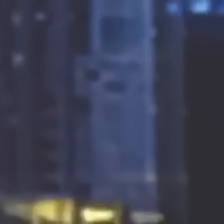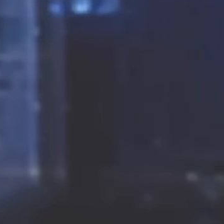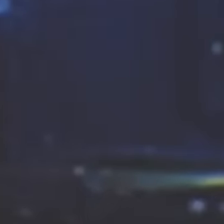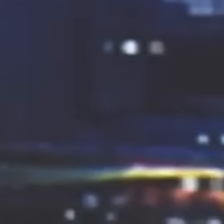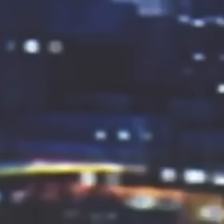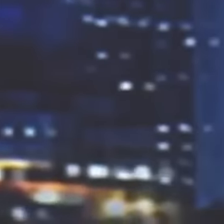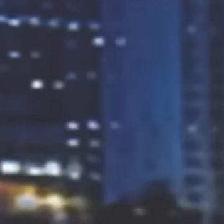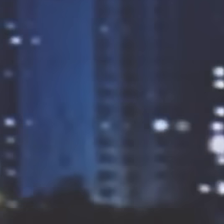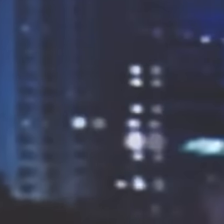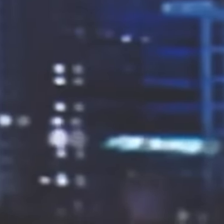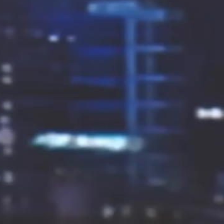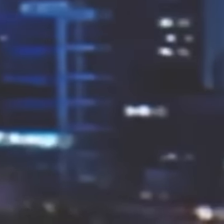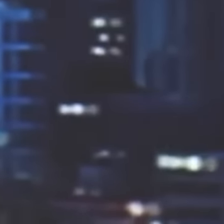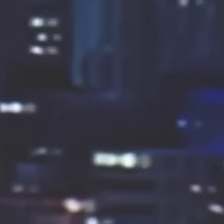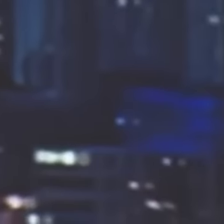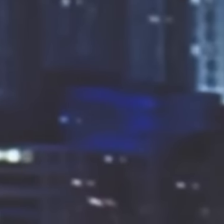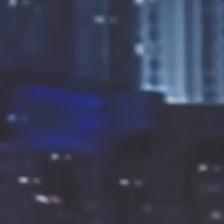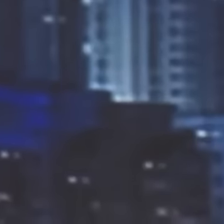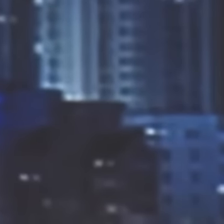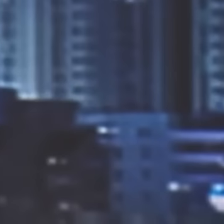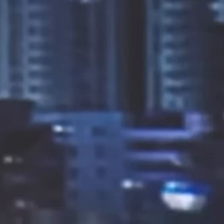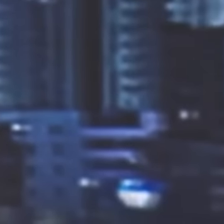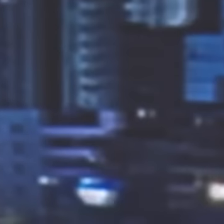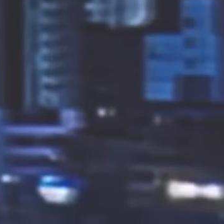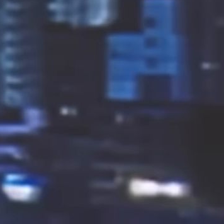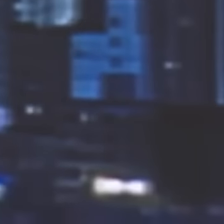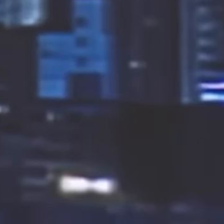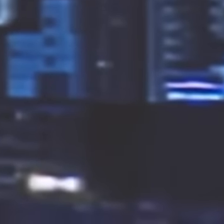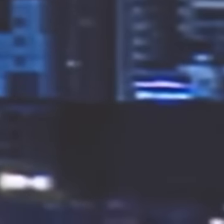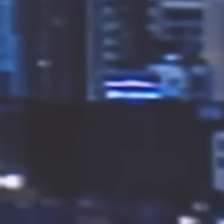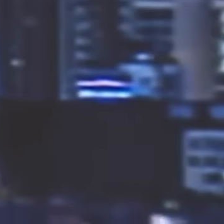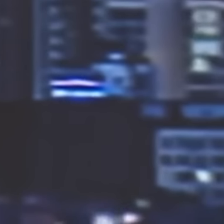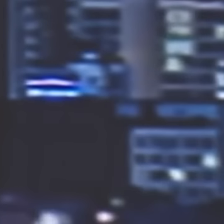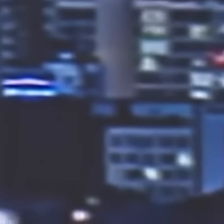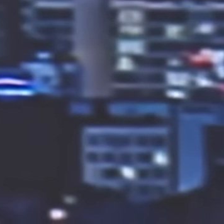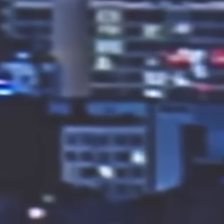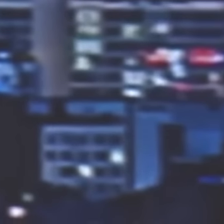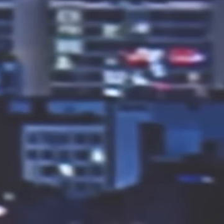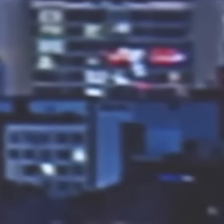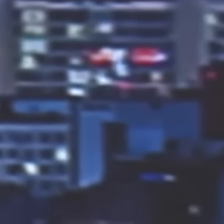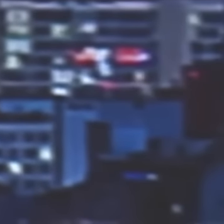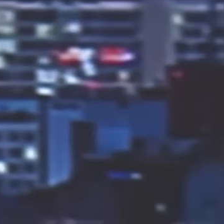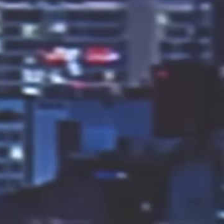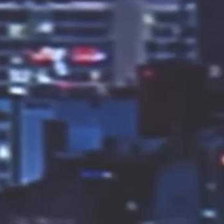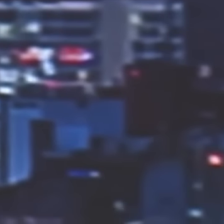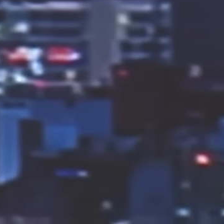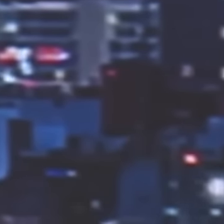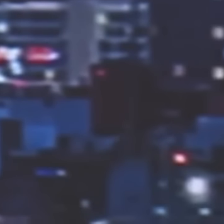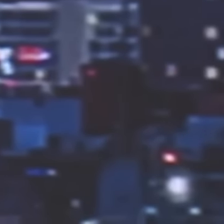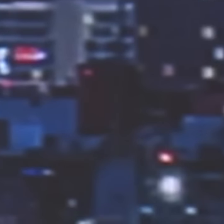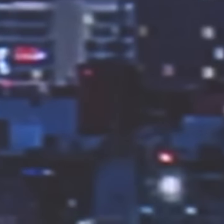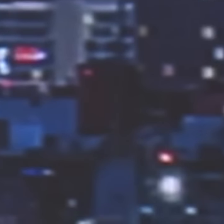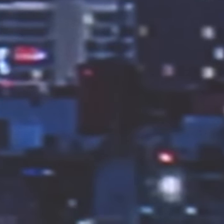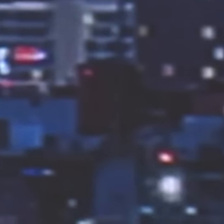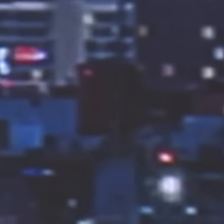JTBC 뉴스를 시청해주셔서 고맙습니다. 저희는 저녁 6시 50분 뉴스룸에서 뵙겠습니다.